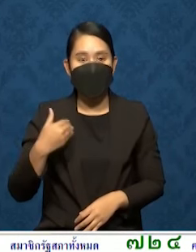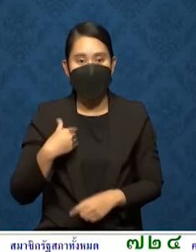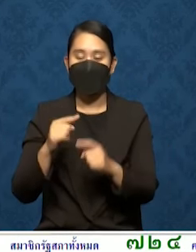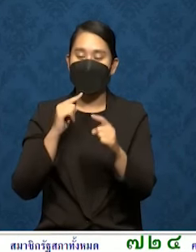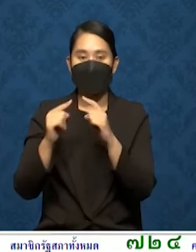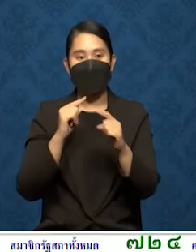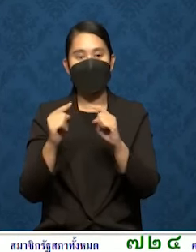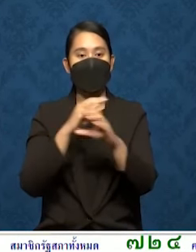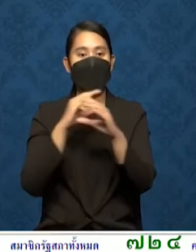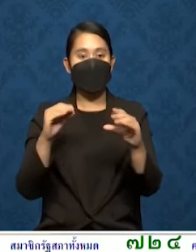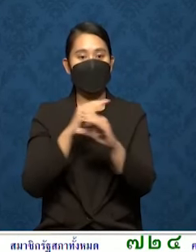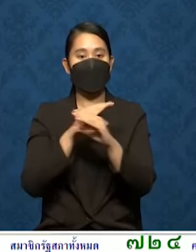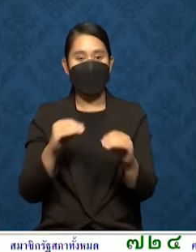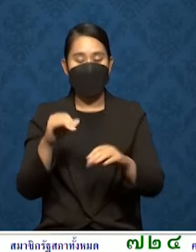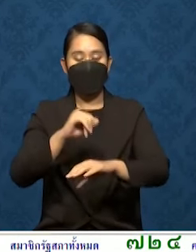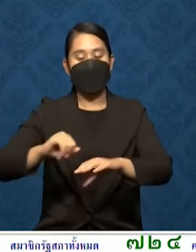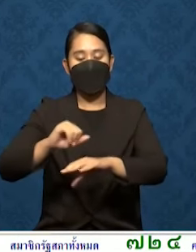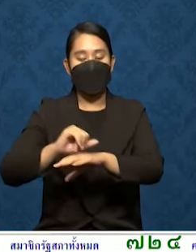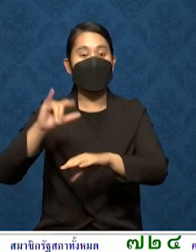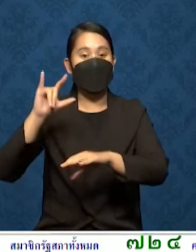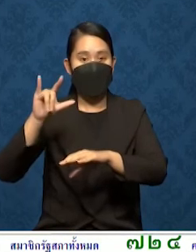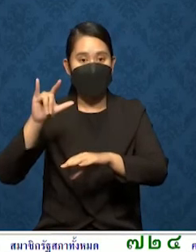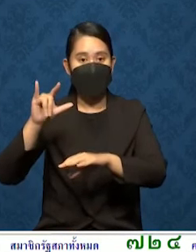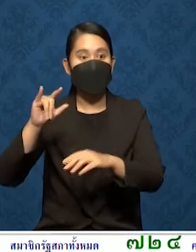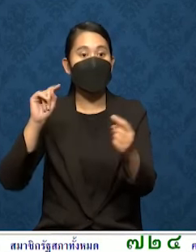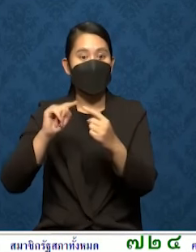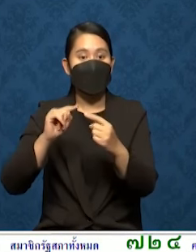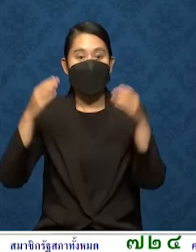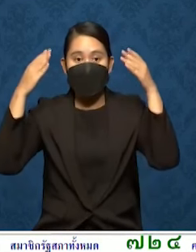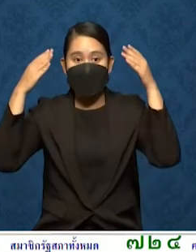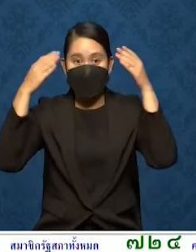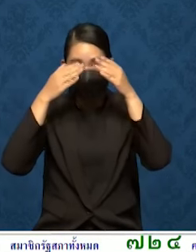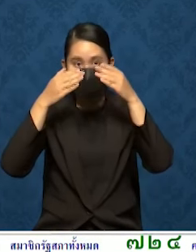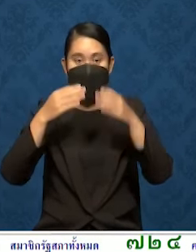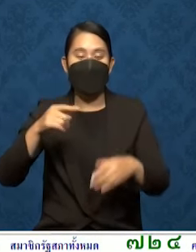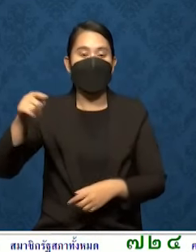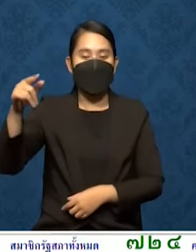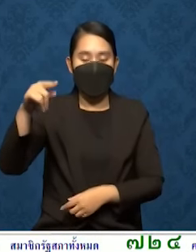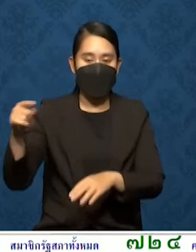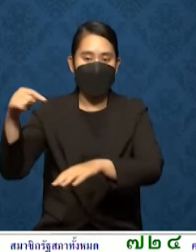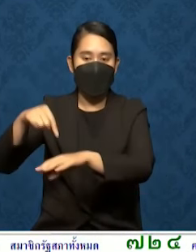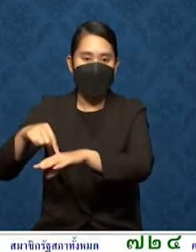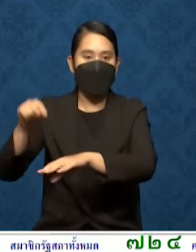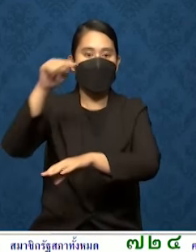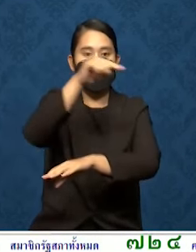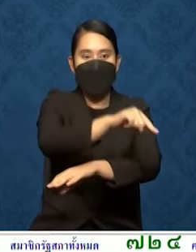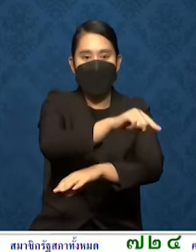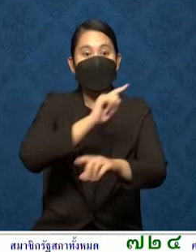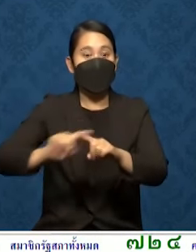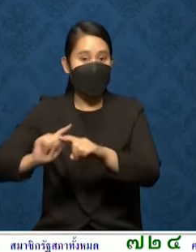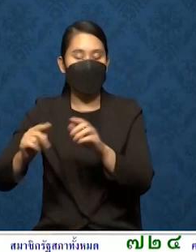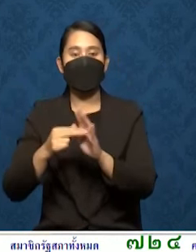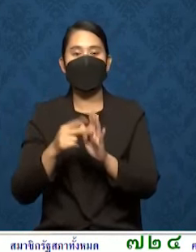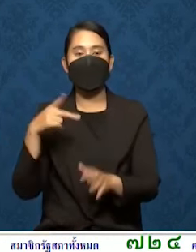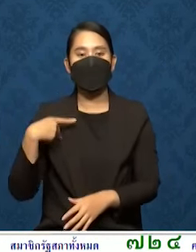ยนกันให้สนามบินที่ลงปีนังเนี่ยปกติต้องบินผ่านไปที่สตูลแล้วมาทางเบตงด้วยก็จะเป็นประโย